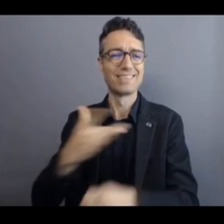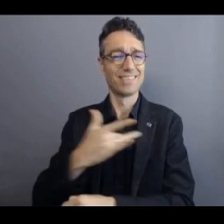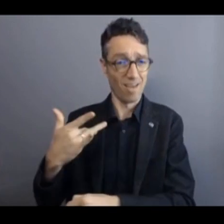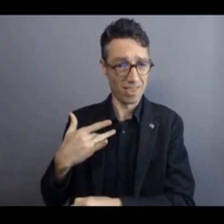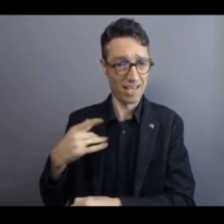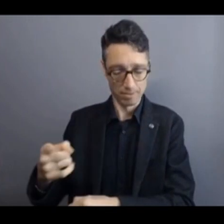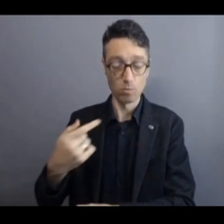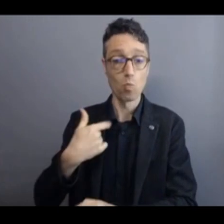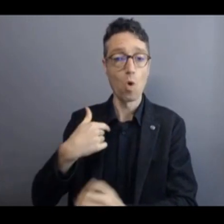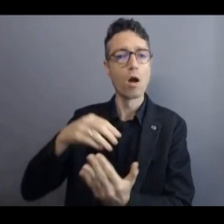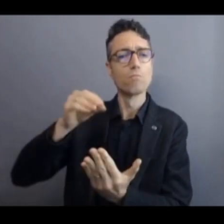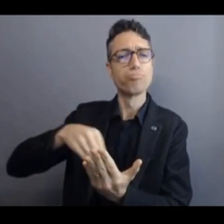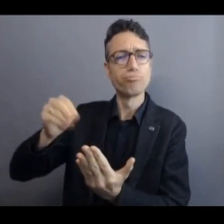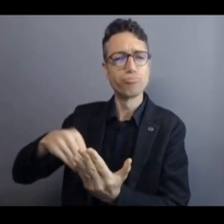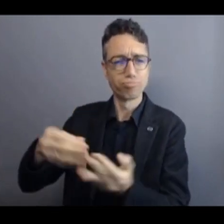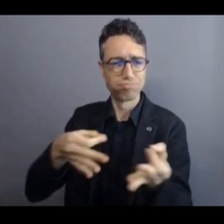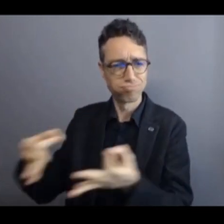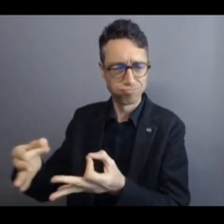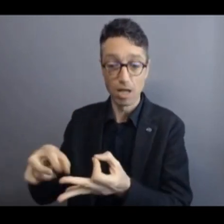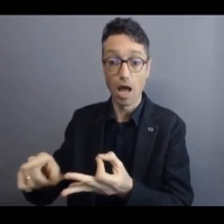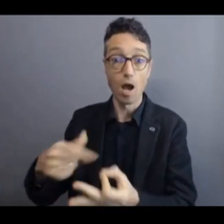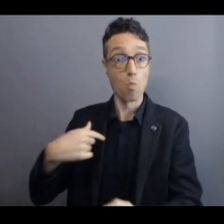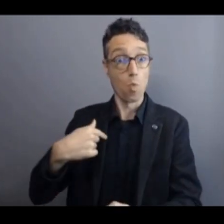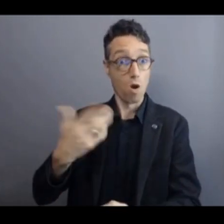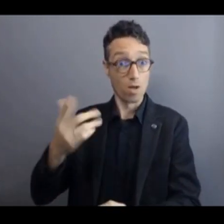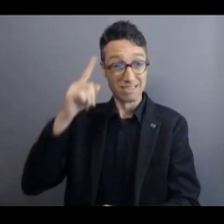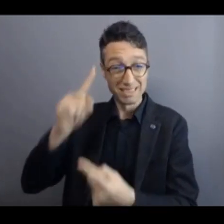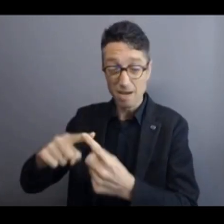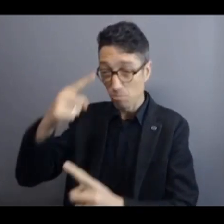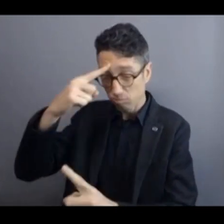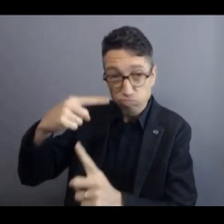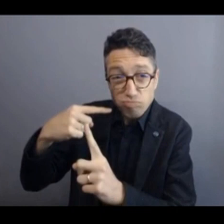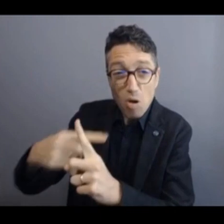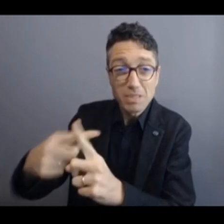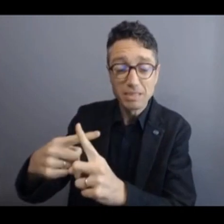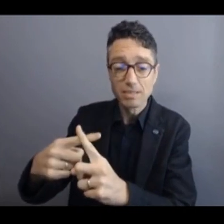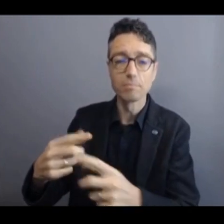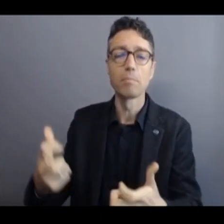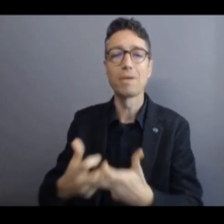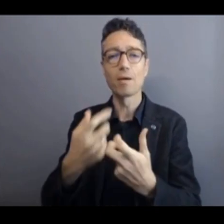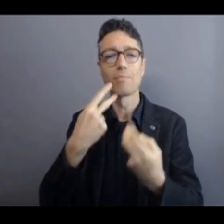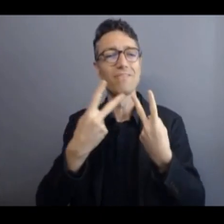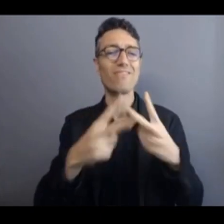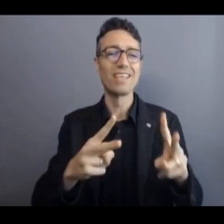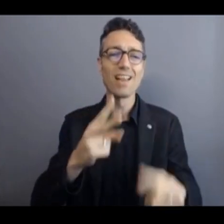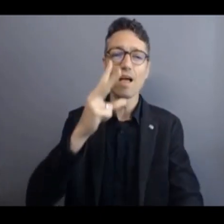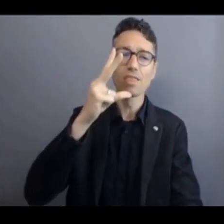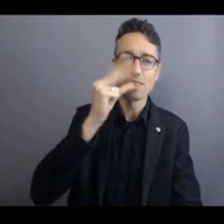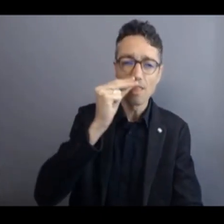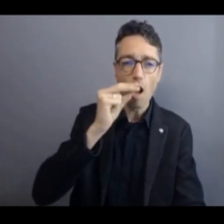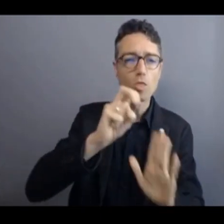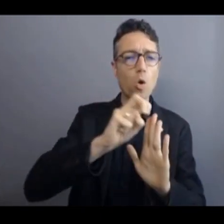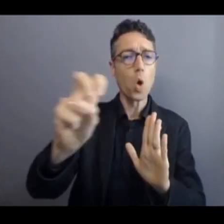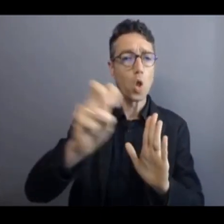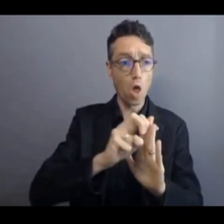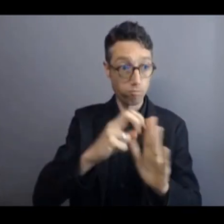villes où ça fonctionne, comme Nantes, Grenoble, qui se tirent la bourre pour que ce soit accessible comme ce n'est pas possible, et comment une ville comme Paris n'a toujours pas réussi à atteindre justement ce